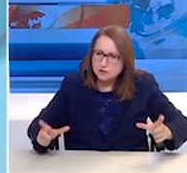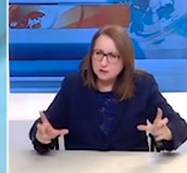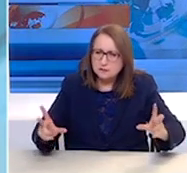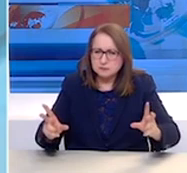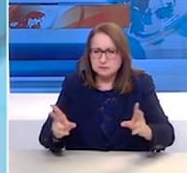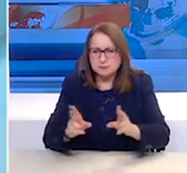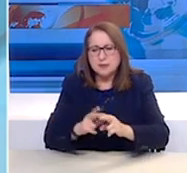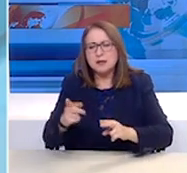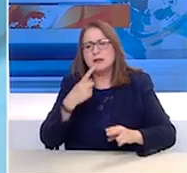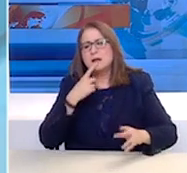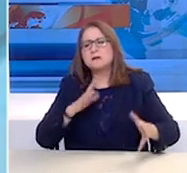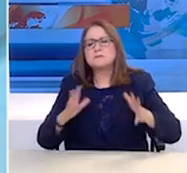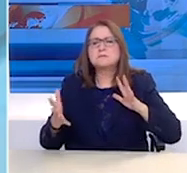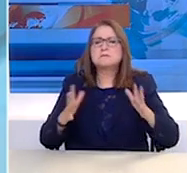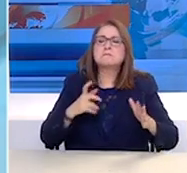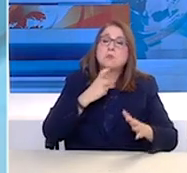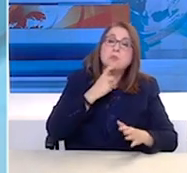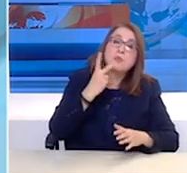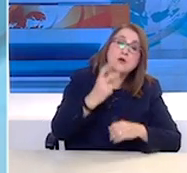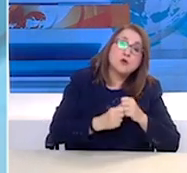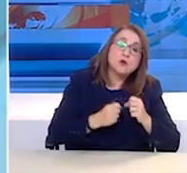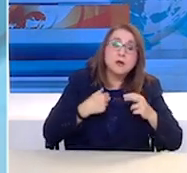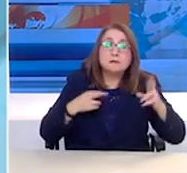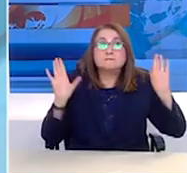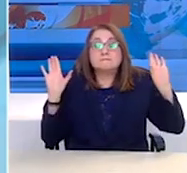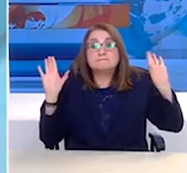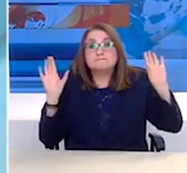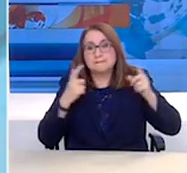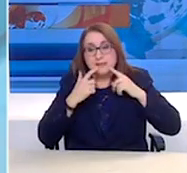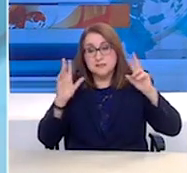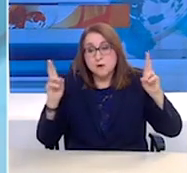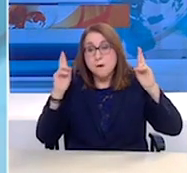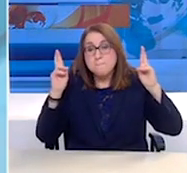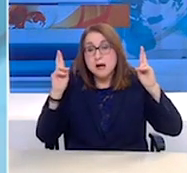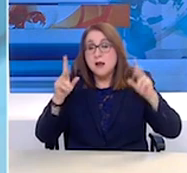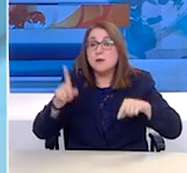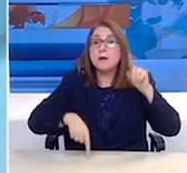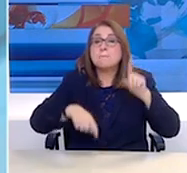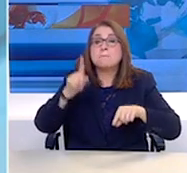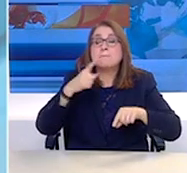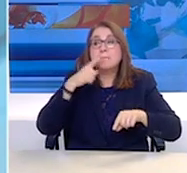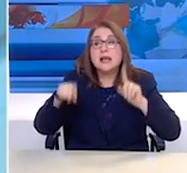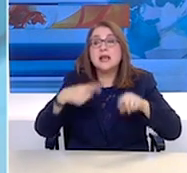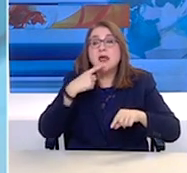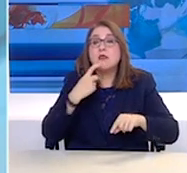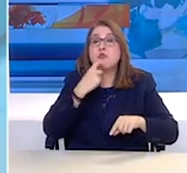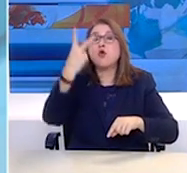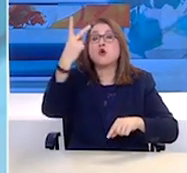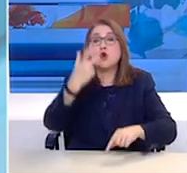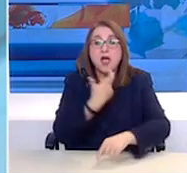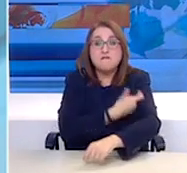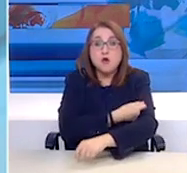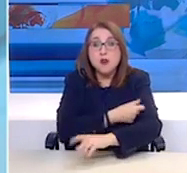για 2 χρόνια ακόμα. Μακάρι να είναι λάθος οι εκτιμήσεις, εγώ αυτό θα πω. Μακάρι να έχουμε ένα εμβόλιο μέχρι το τέλος του χρόνου, το οποίο μαζικά θα